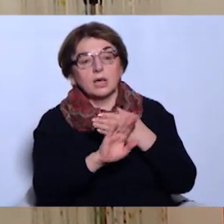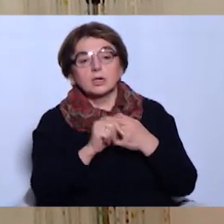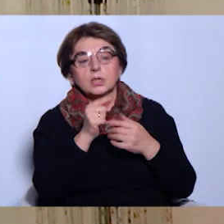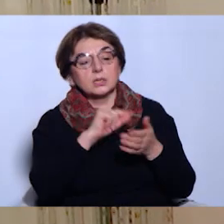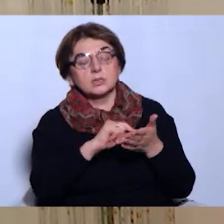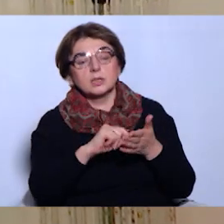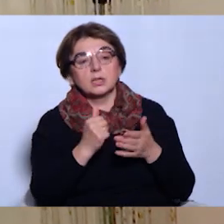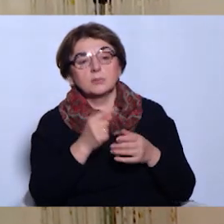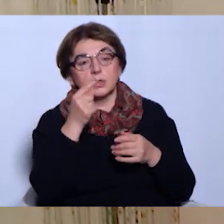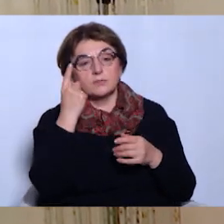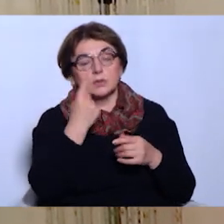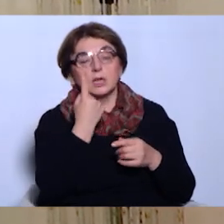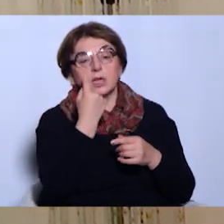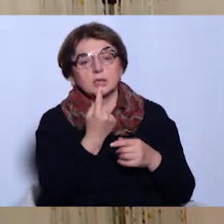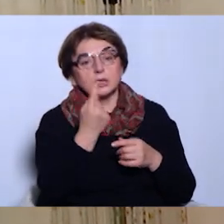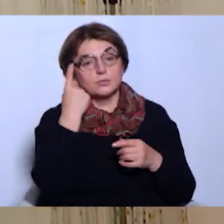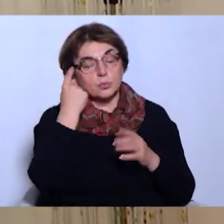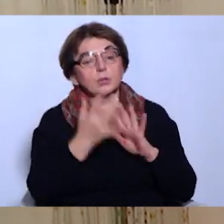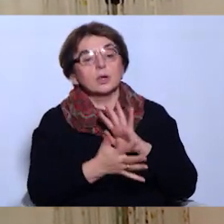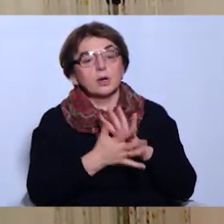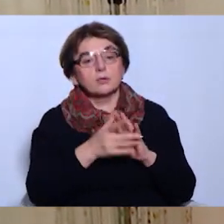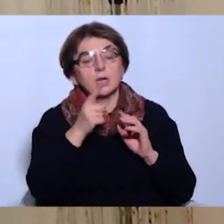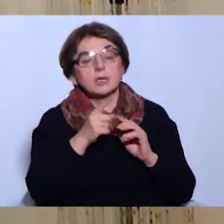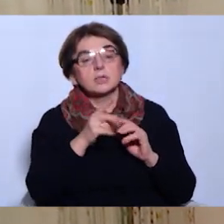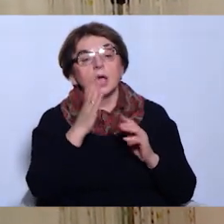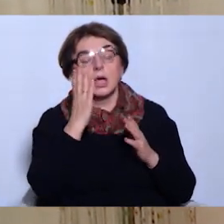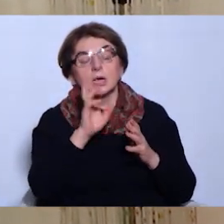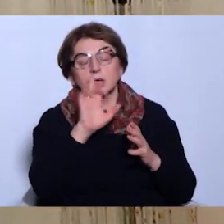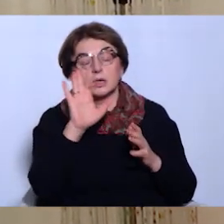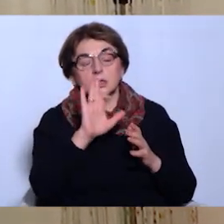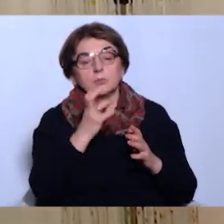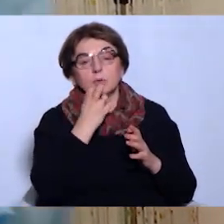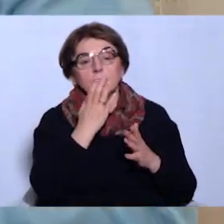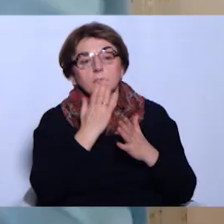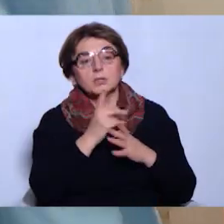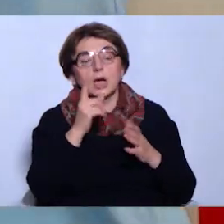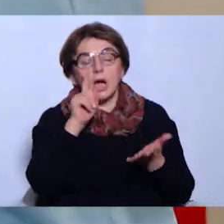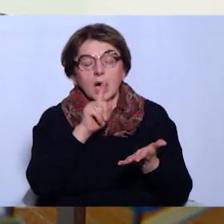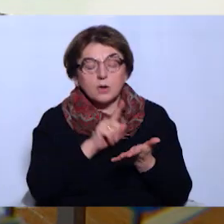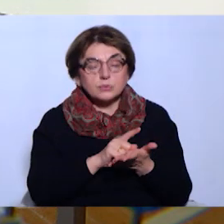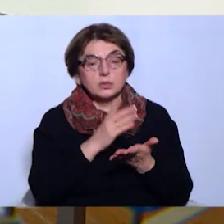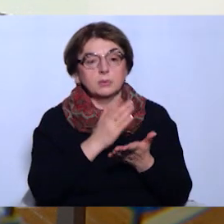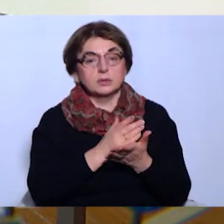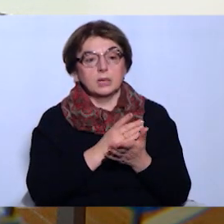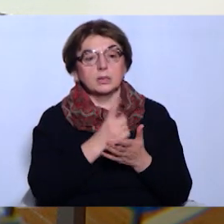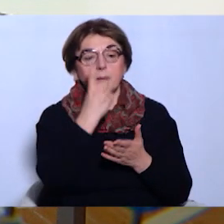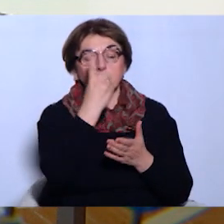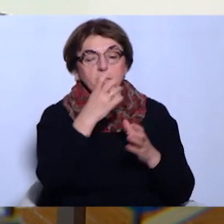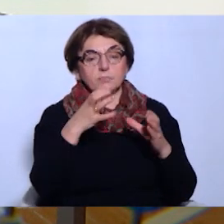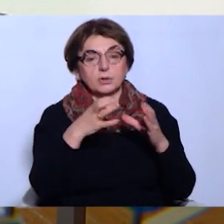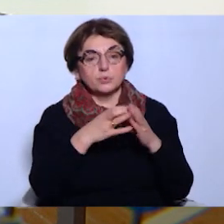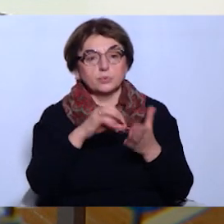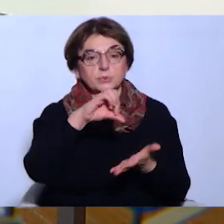რადგან სავალენტო ელექტრონი 1-ია, ჩვენ უკვე ხვდებით, რომ ეს ელემენტი აუცილებლად პირველი ჯგუფის ელემენტი უნდა იყოს. აი